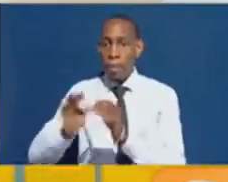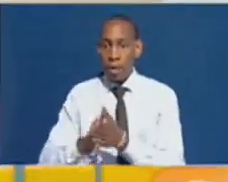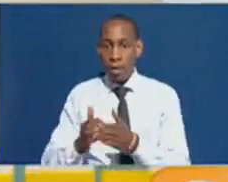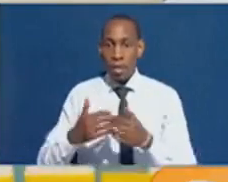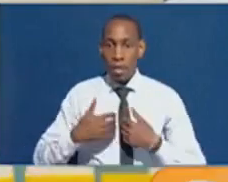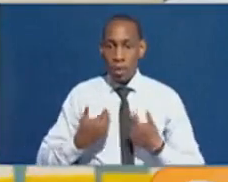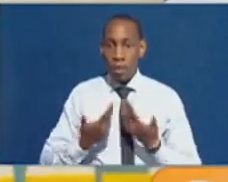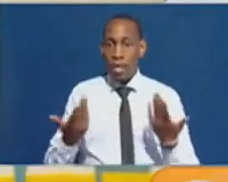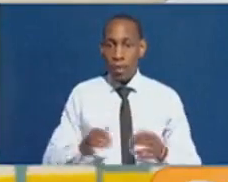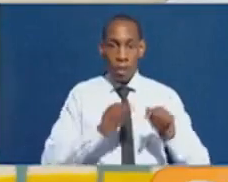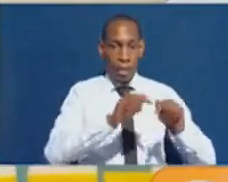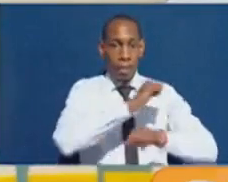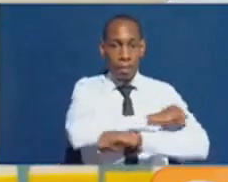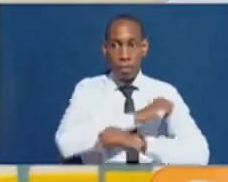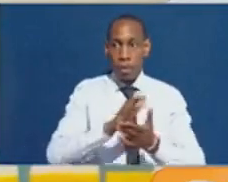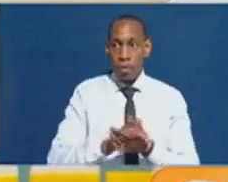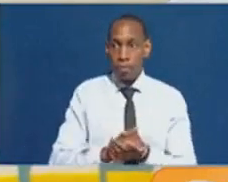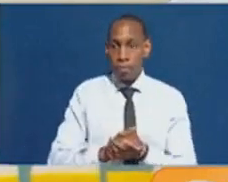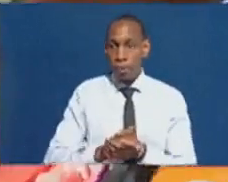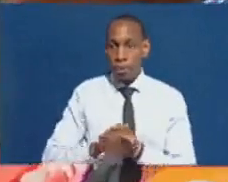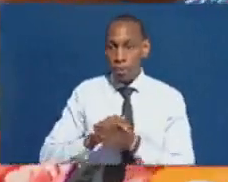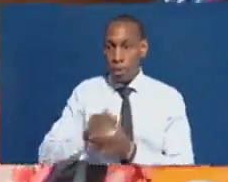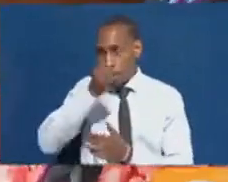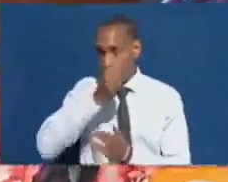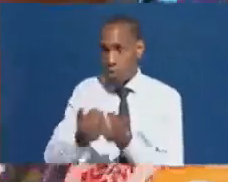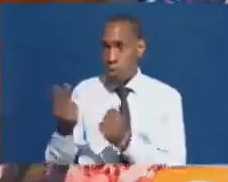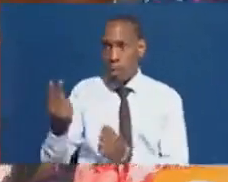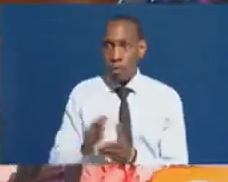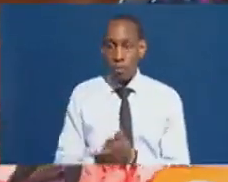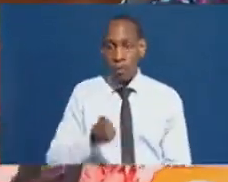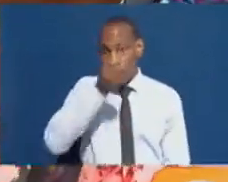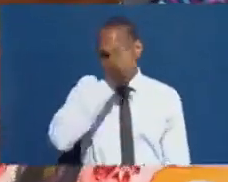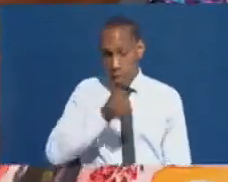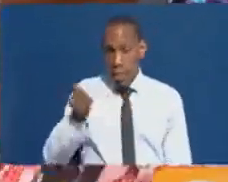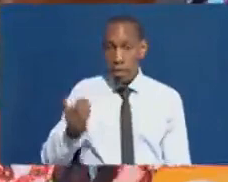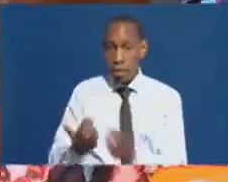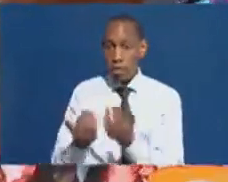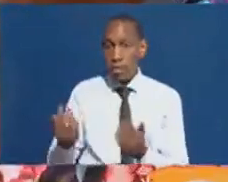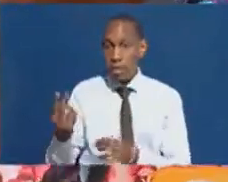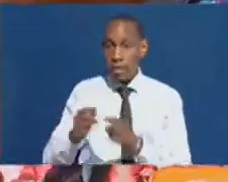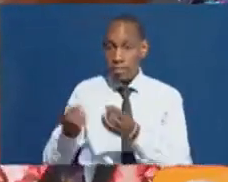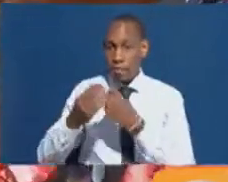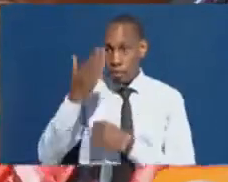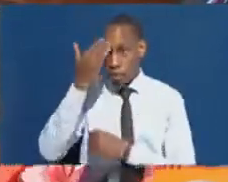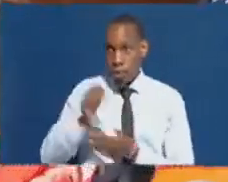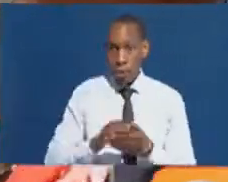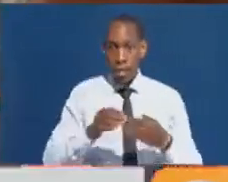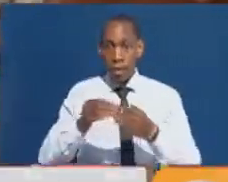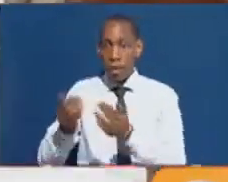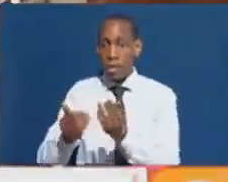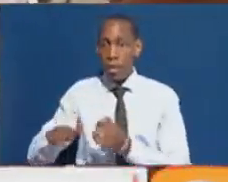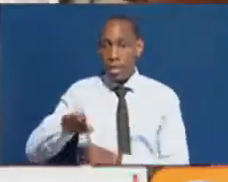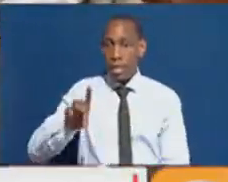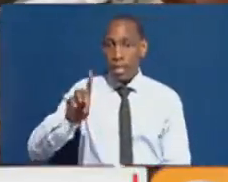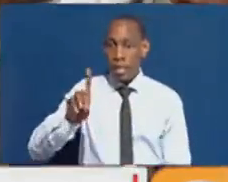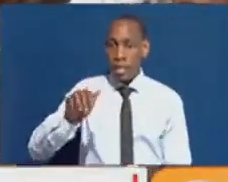Wanailaumu shule kwa kuwatelekeza watoto hawa. Kwa nini walineglect watoto? Na watuambie kwa nini walipeleka watoto kwa damu bila